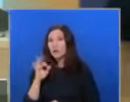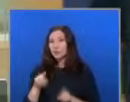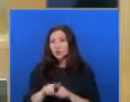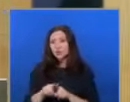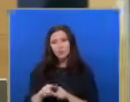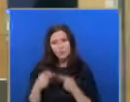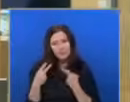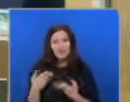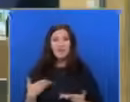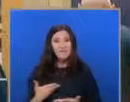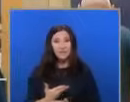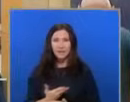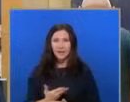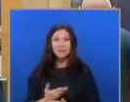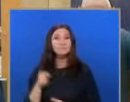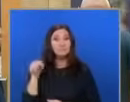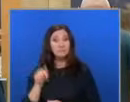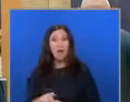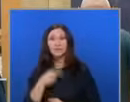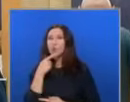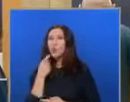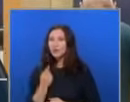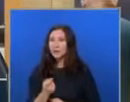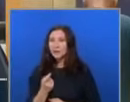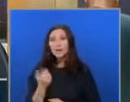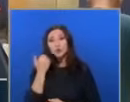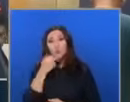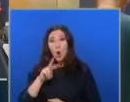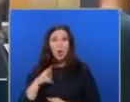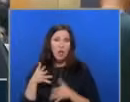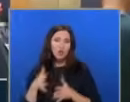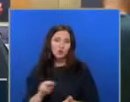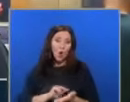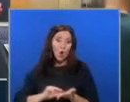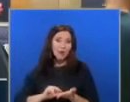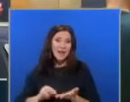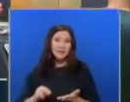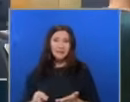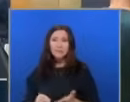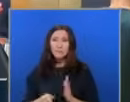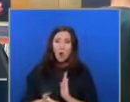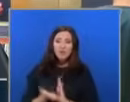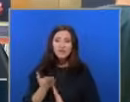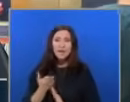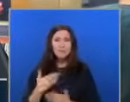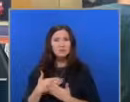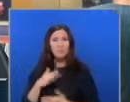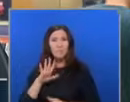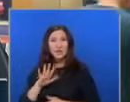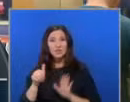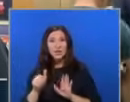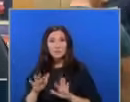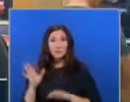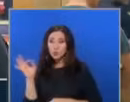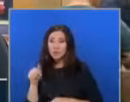също представлява интерес. Тази година, за добро или за лошо, регистрираме ръст от близо 5-6% поне на